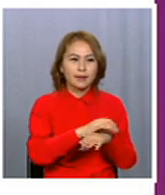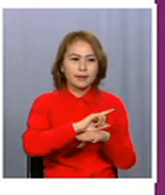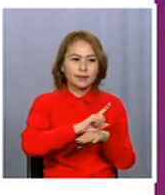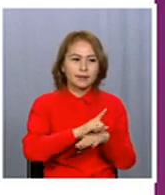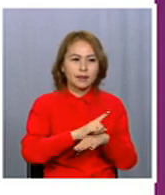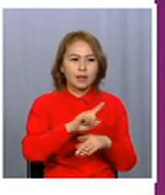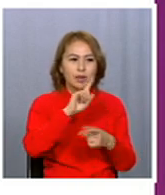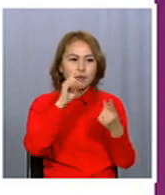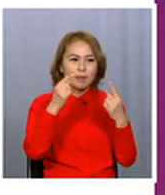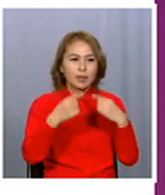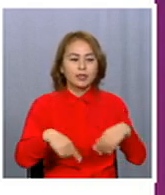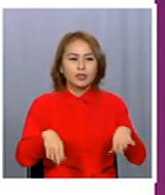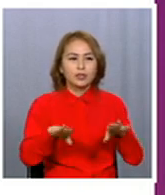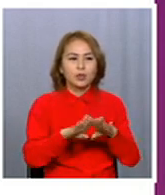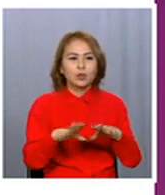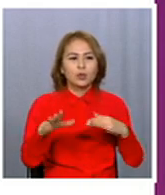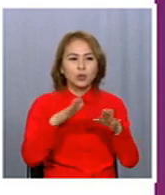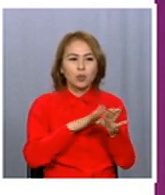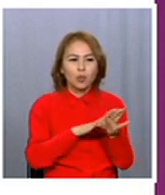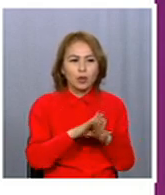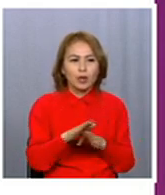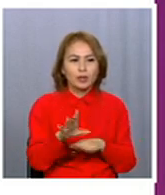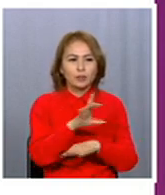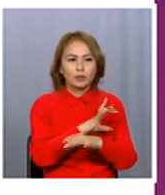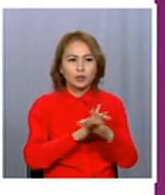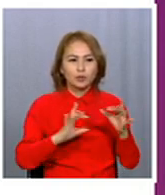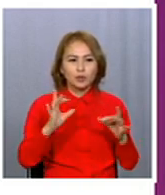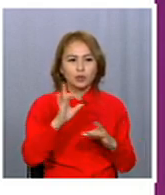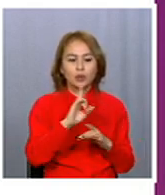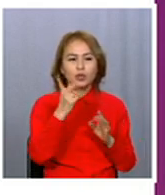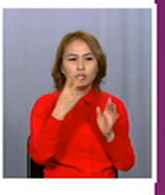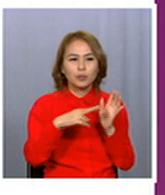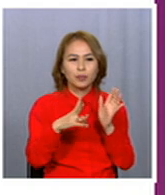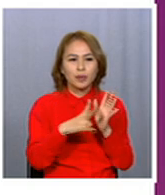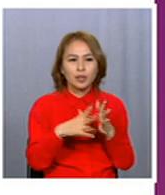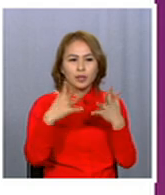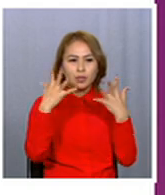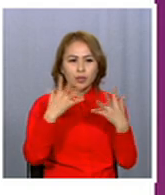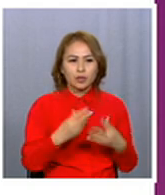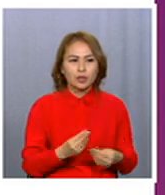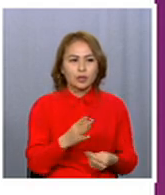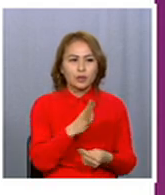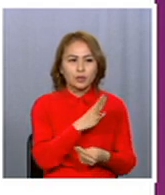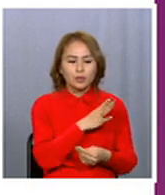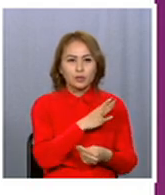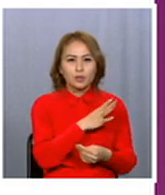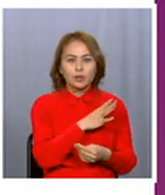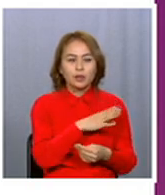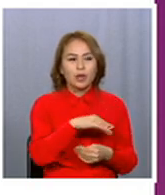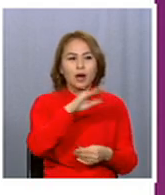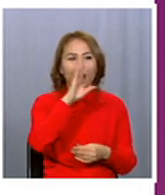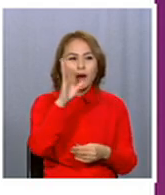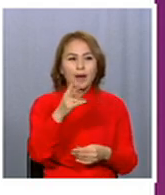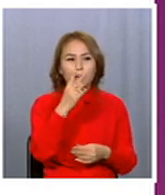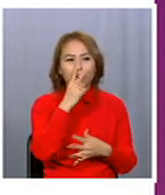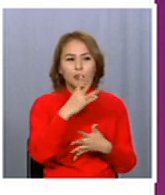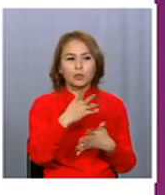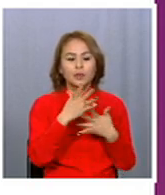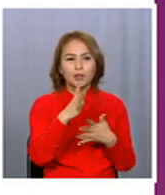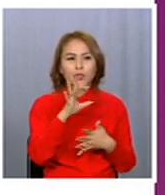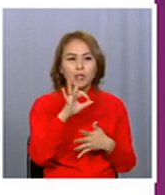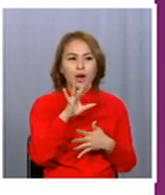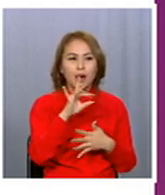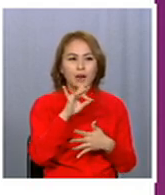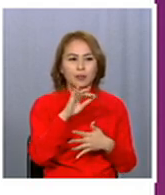қарама-қарсы бағытта жерді толық айналып шығу үшін ол 28 күн жұмсайды. Ай